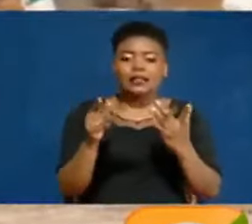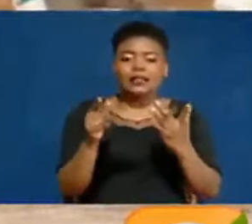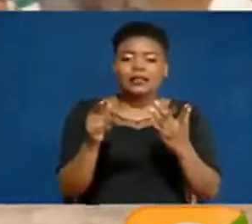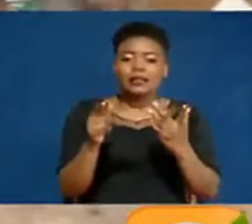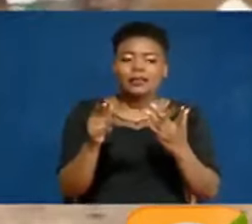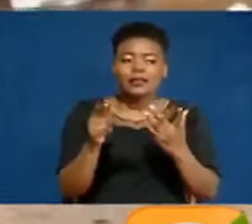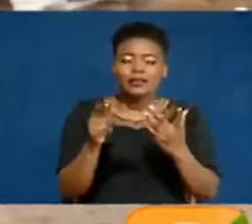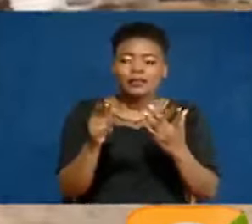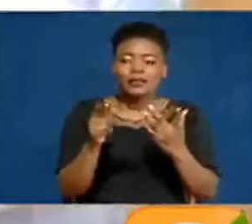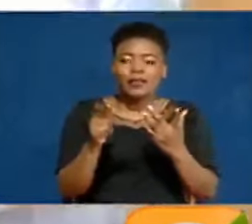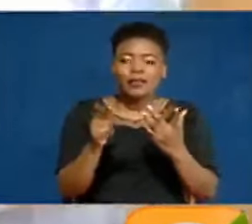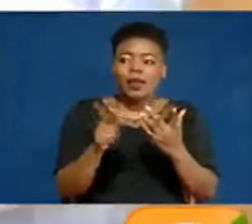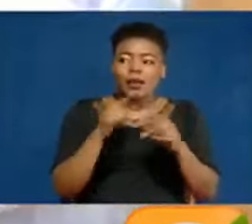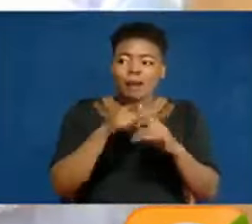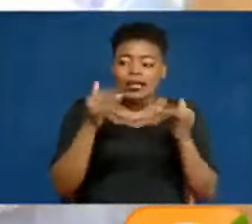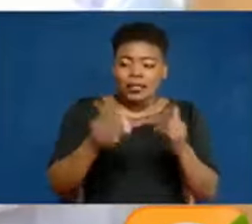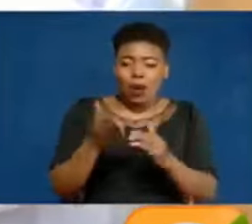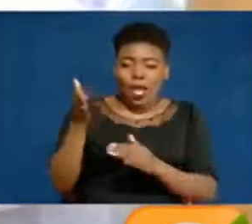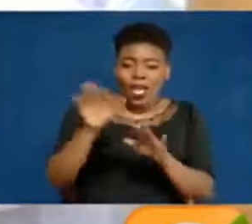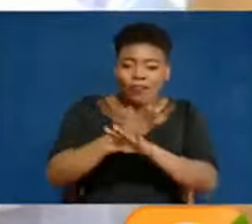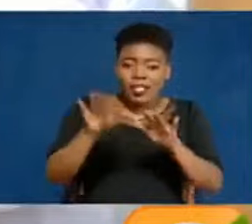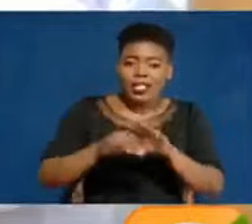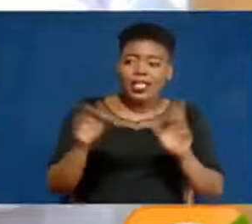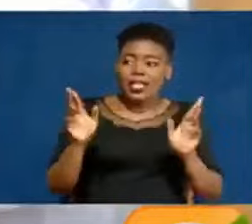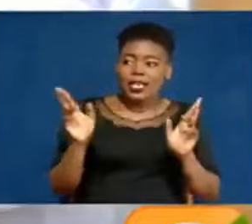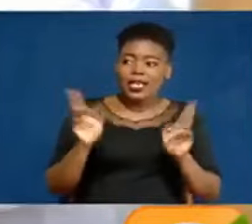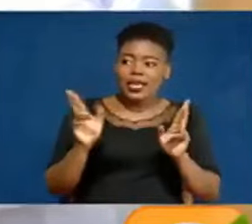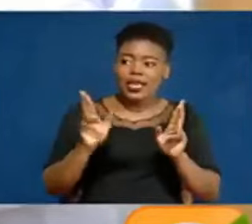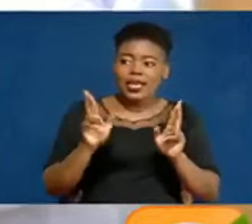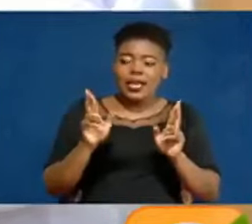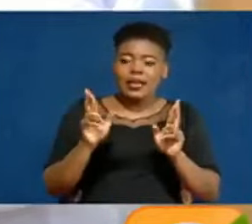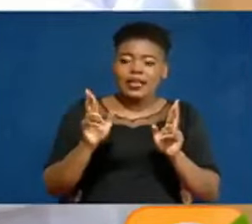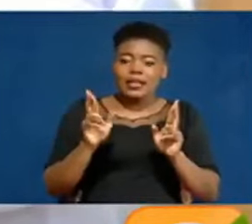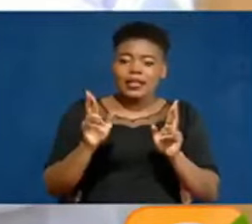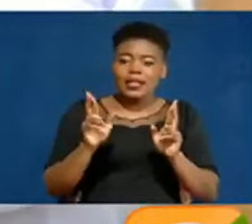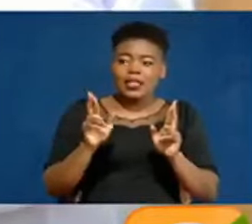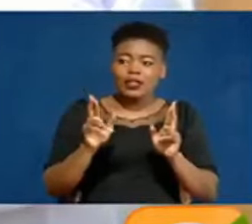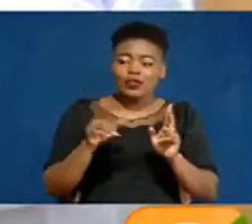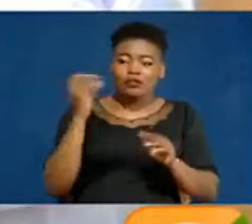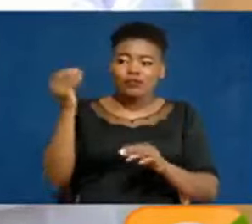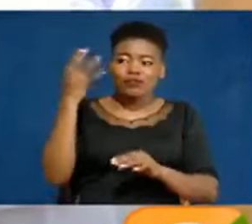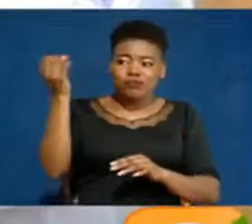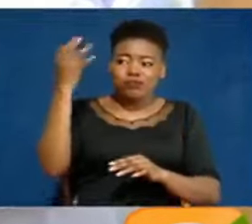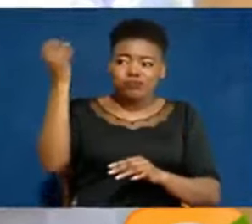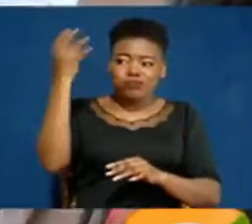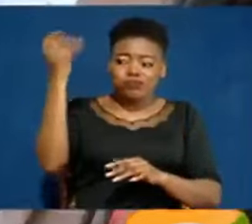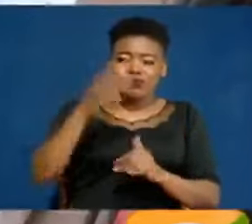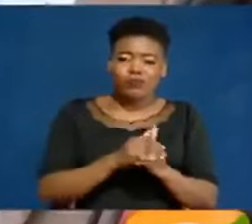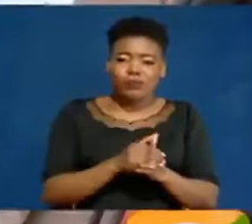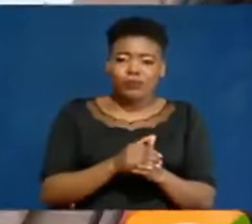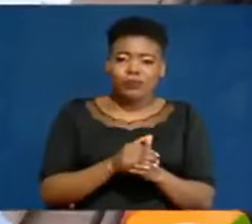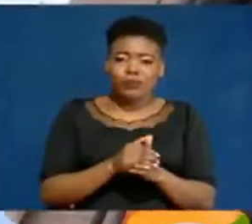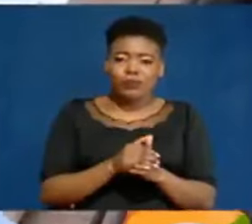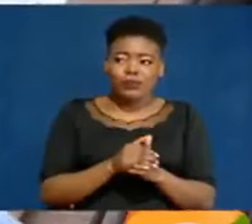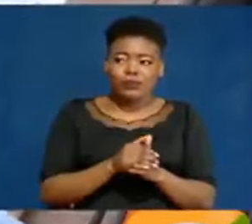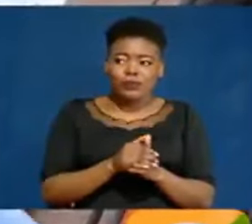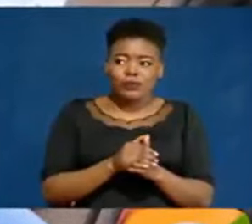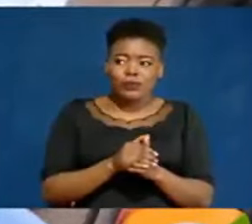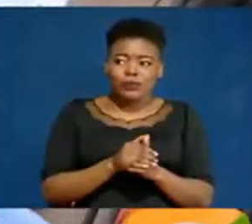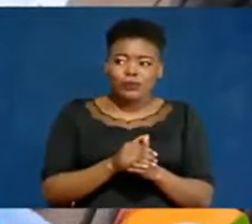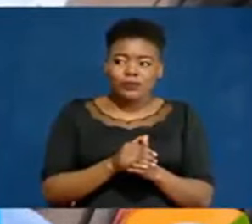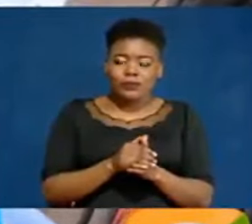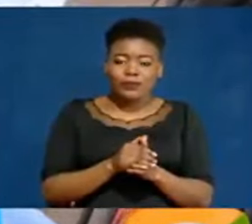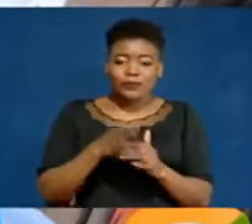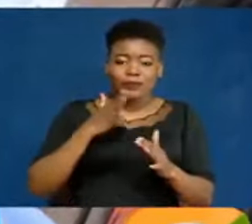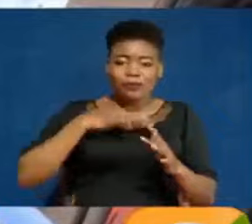inayotumia nishati ya jua ndiyo iliyoko katika shule hiyo, kwani haina nguvu za umeme. Our